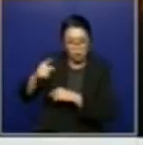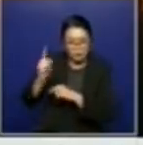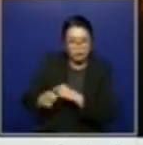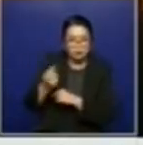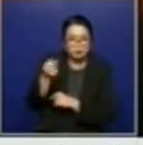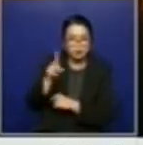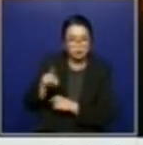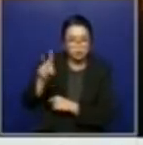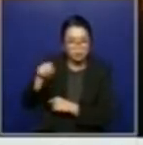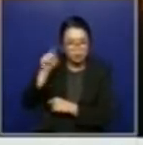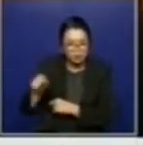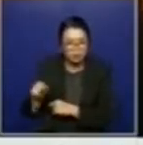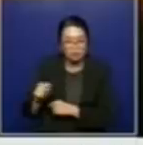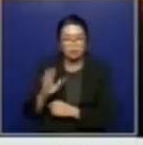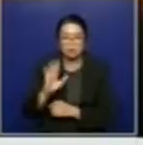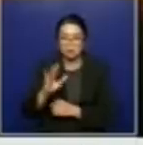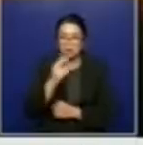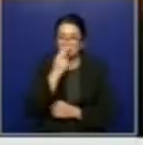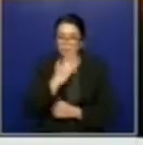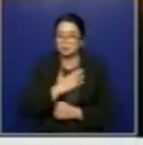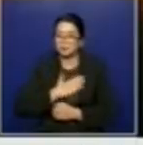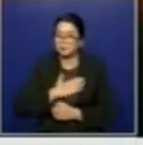นะฮะหายใจลึก